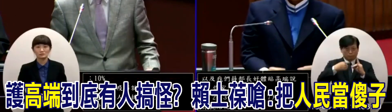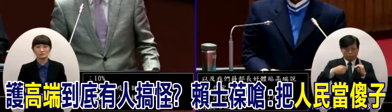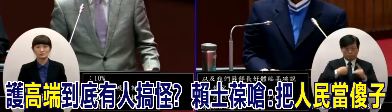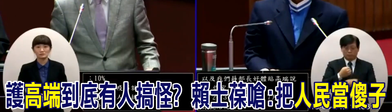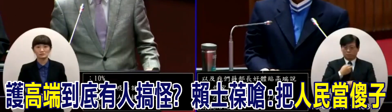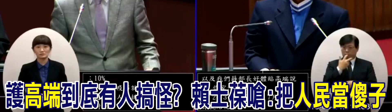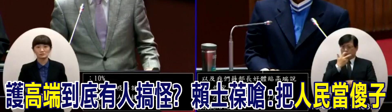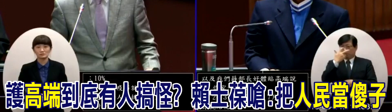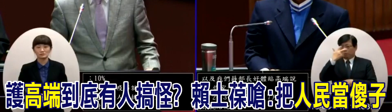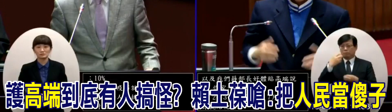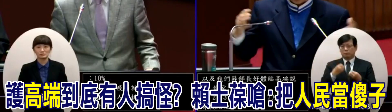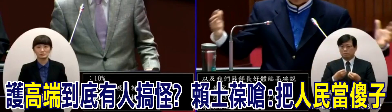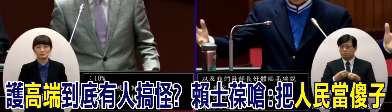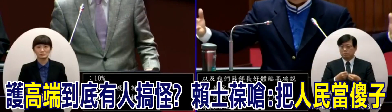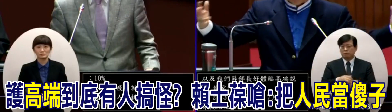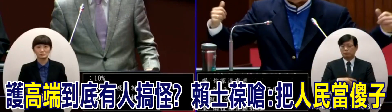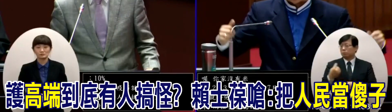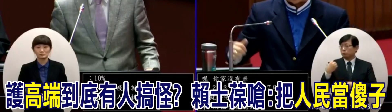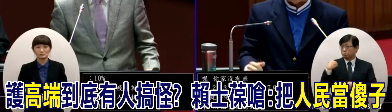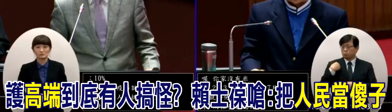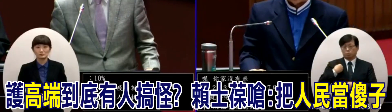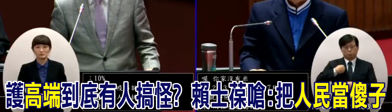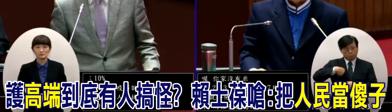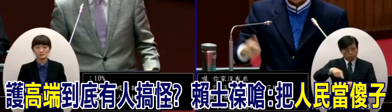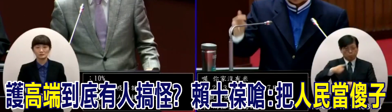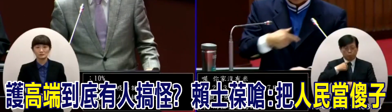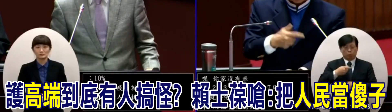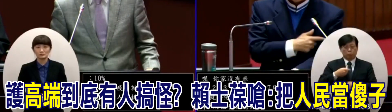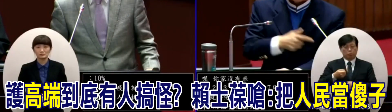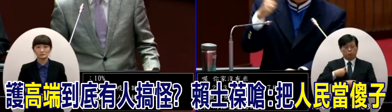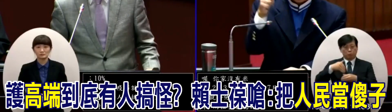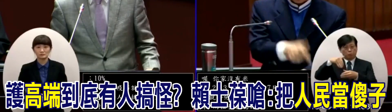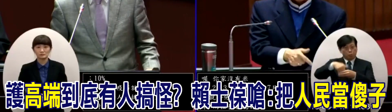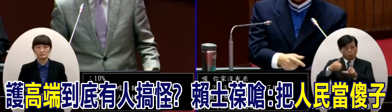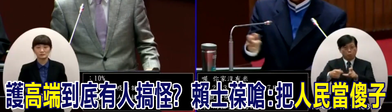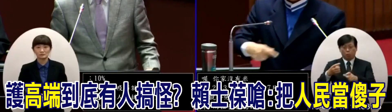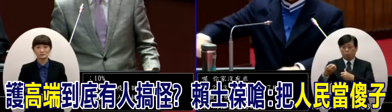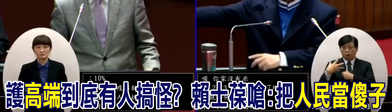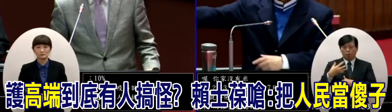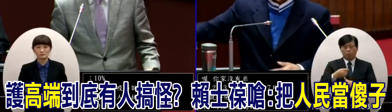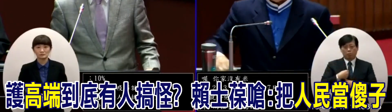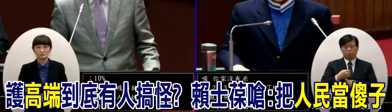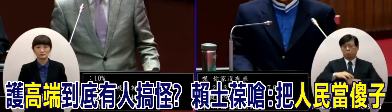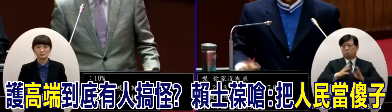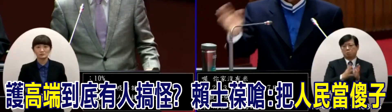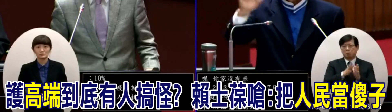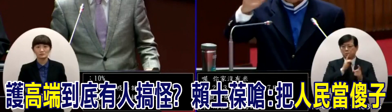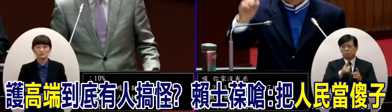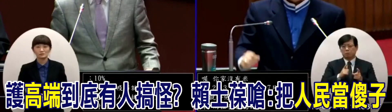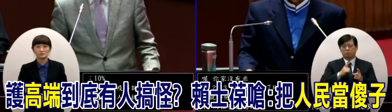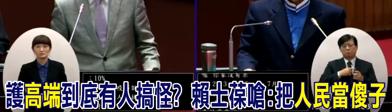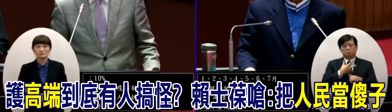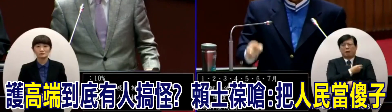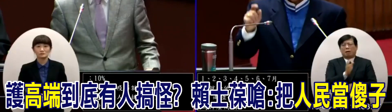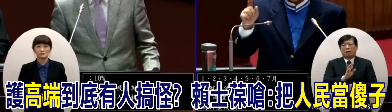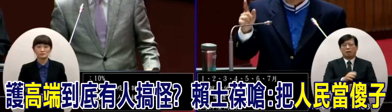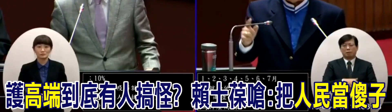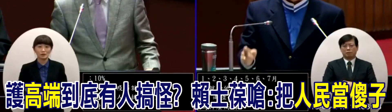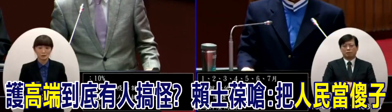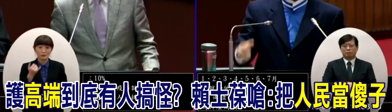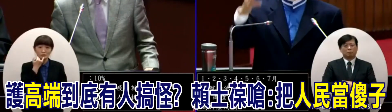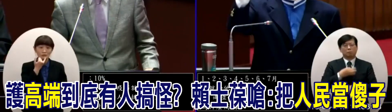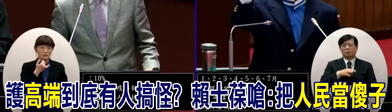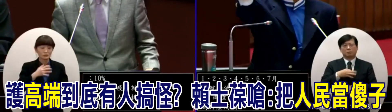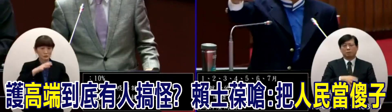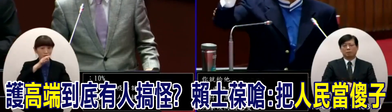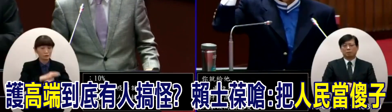备？我昨天去跑选区啊，就有人看到说高端，就马上转头就跑啊，歪怕。 他可以不用打，